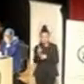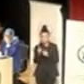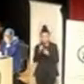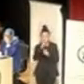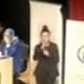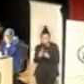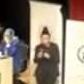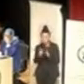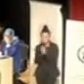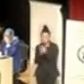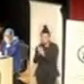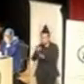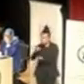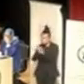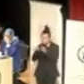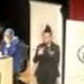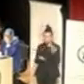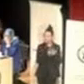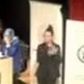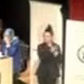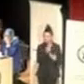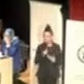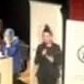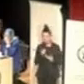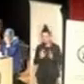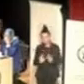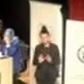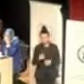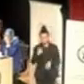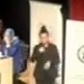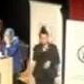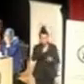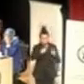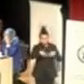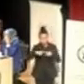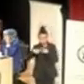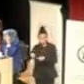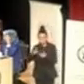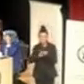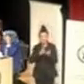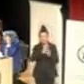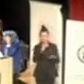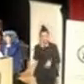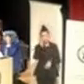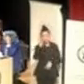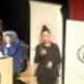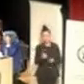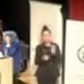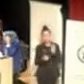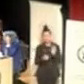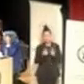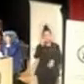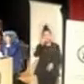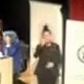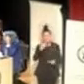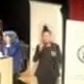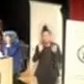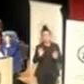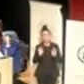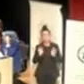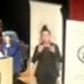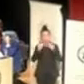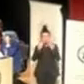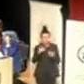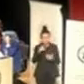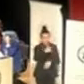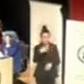seçiminde bizlere destek oldular. Bu komisyon üyelerinin hepsi çok kıymetli ancak bir tanesine değinmeden geçemeyeceğim.